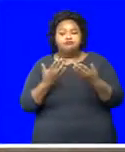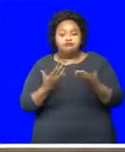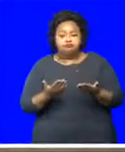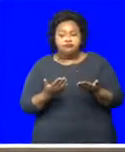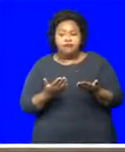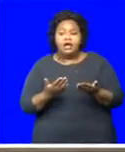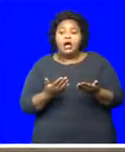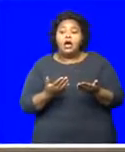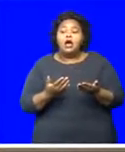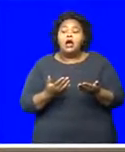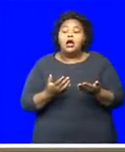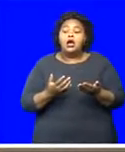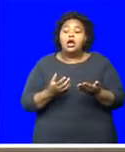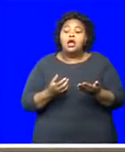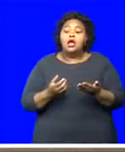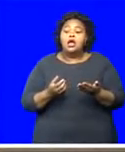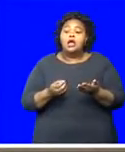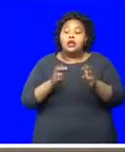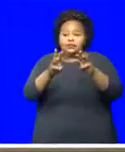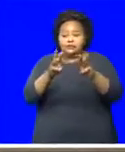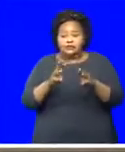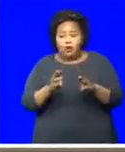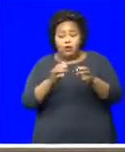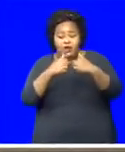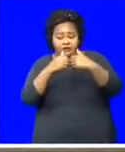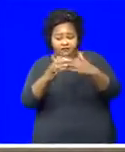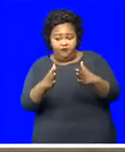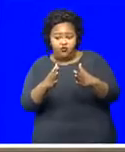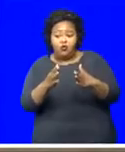besikhona nakutovulwa and then the floor